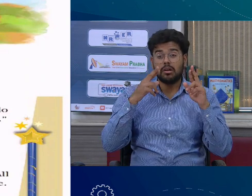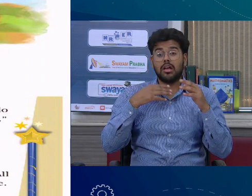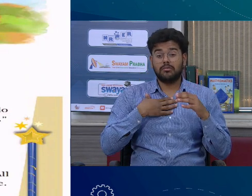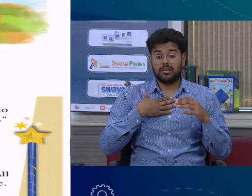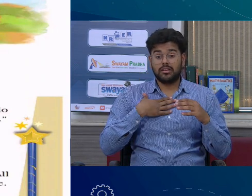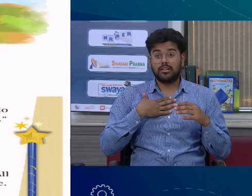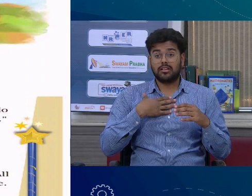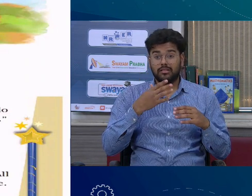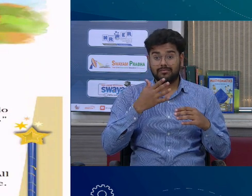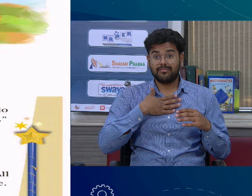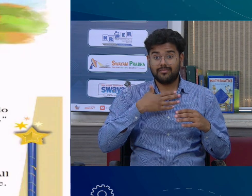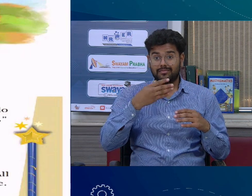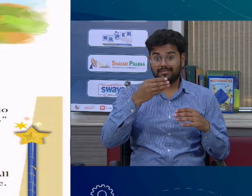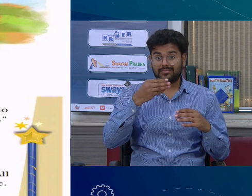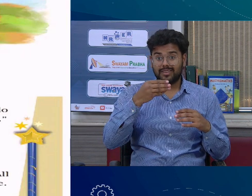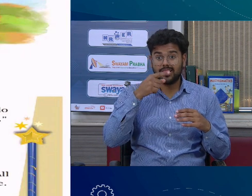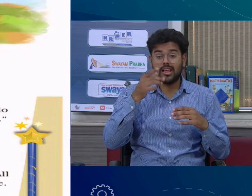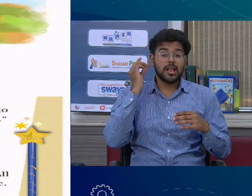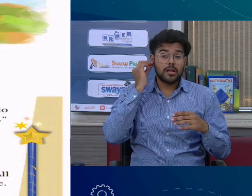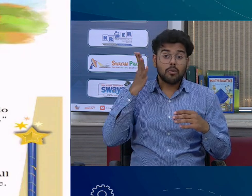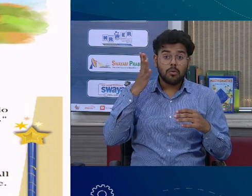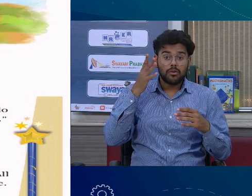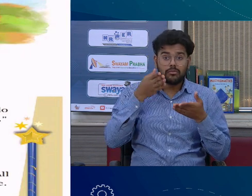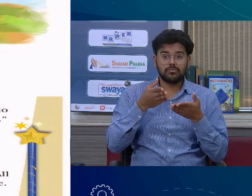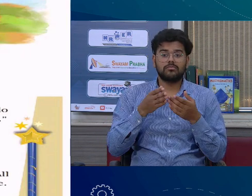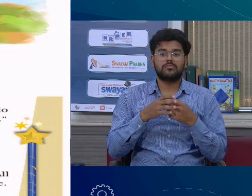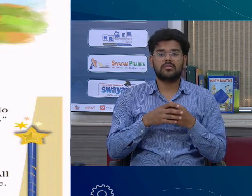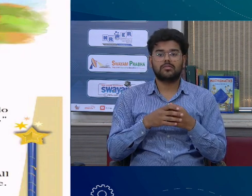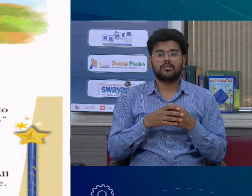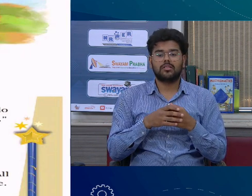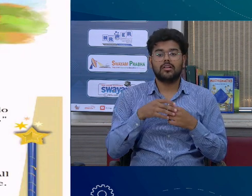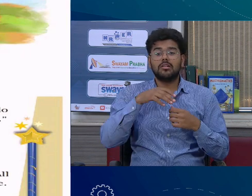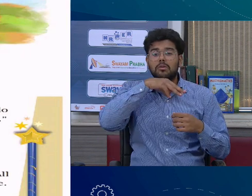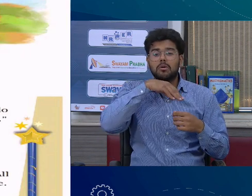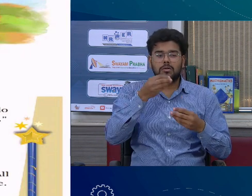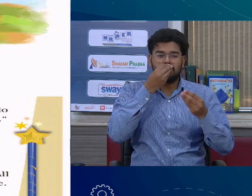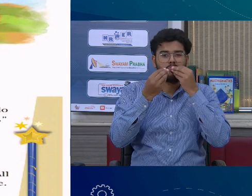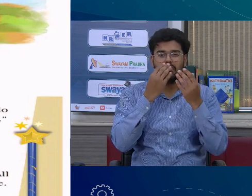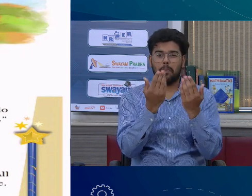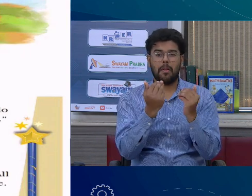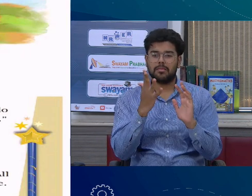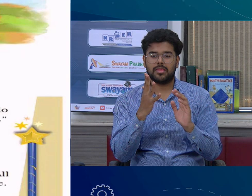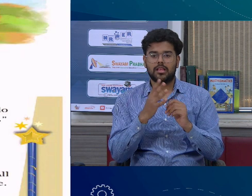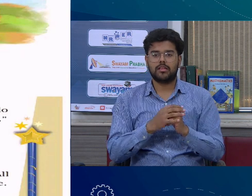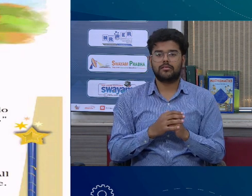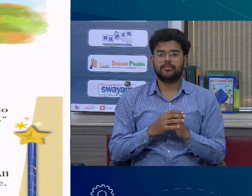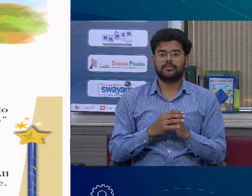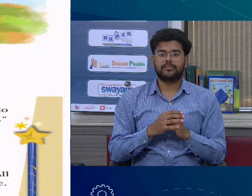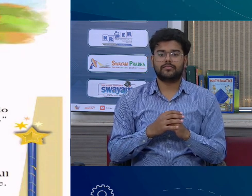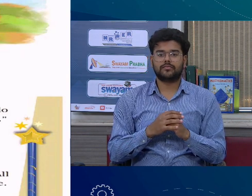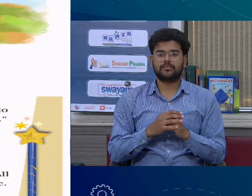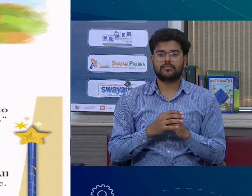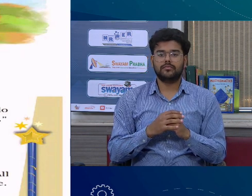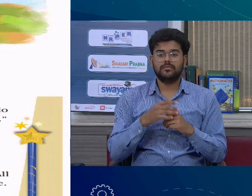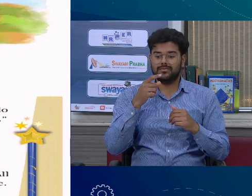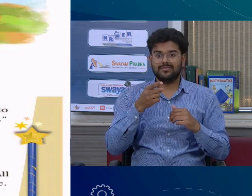leaves, as goats do not eat gold leaves. Fir tree ने बोला अच्छा होता अगर मेरे पत्ते ऐसे हरे भरे